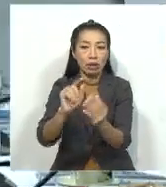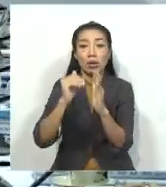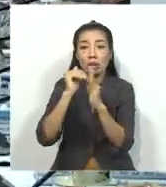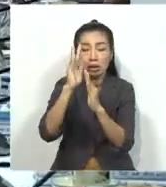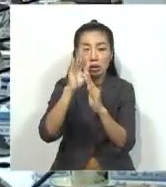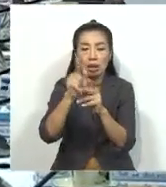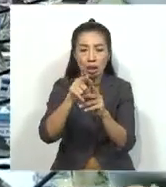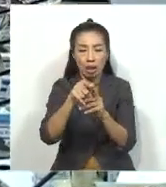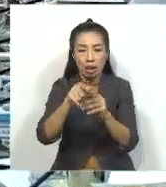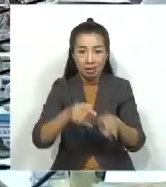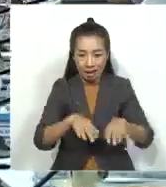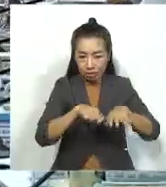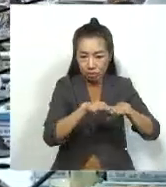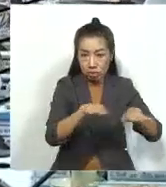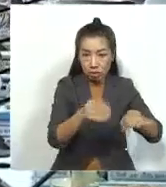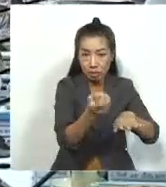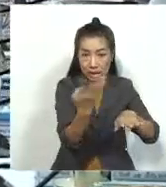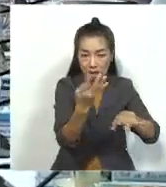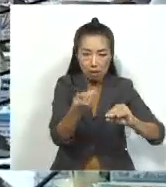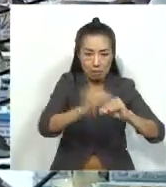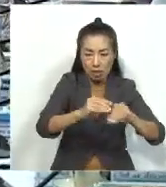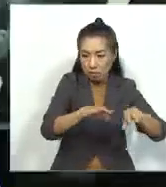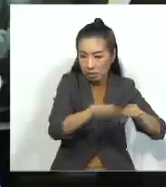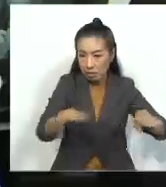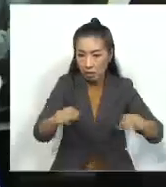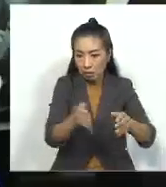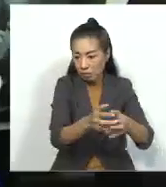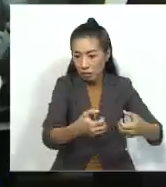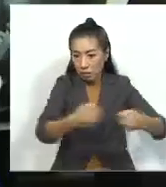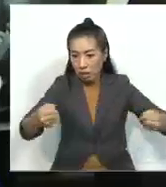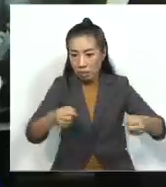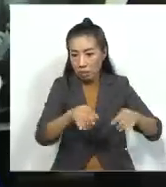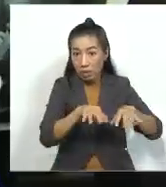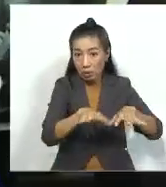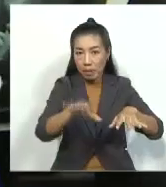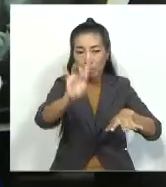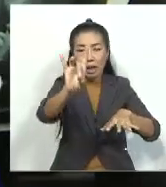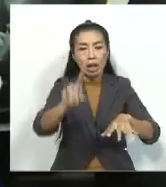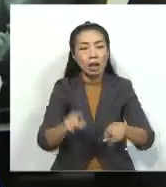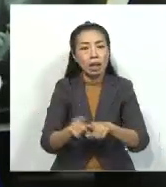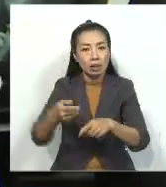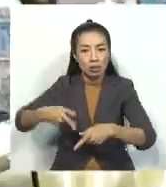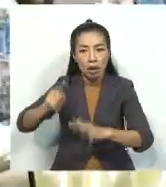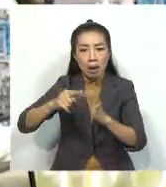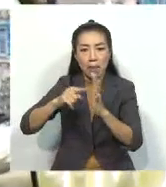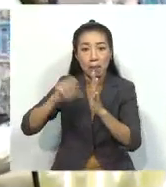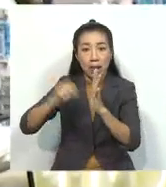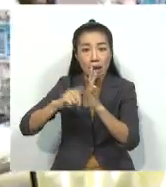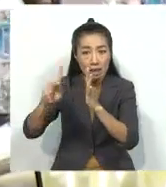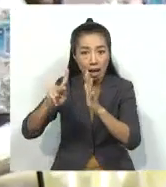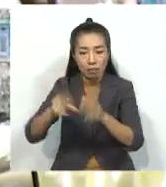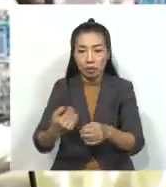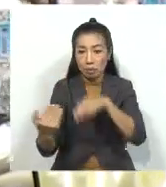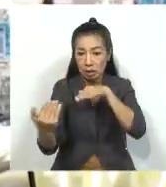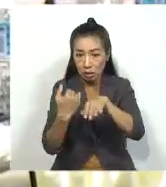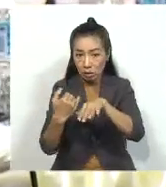นตาลเป็น8ช่องจราจรทางหลวงหมายเลข116ตอนป่าสักสะปุงบ้านเรือนสันป่าตองเป็น4